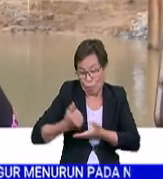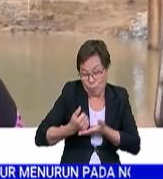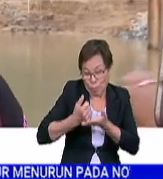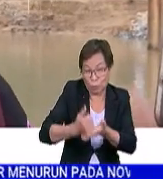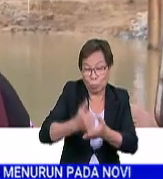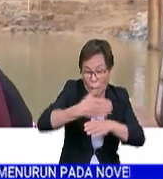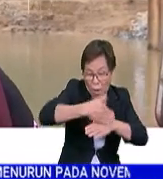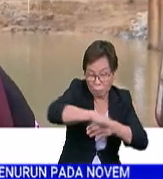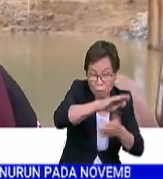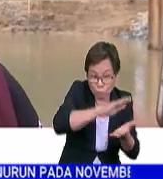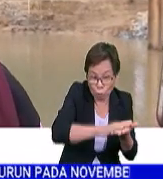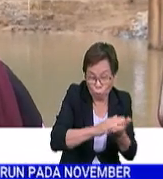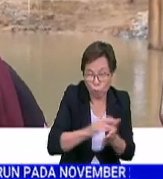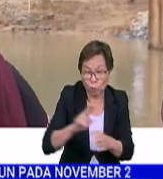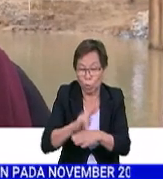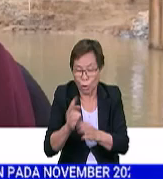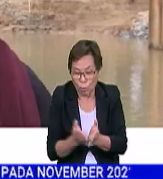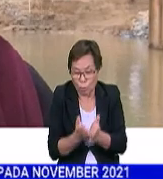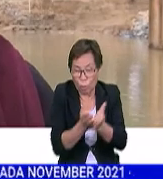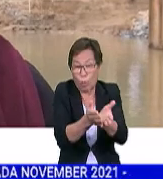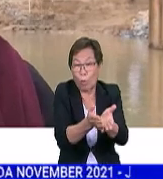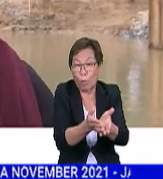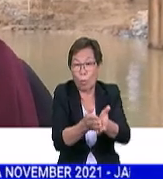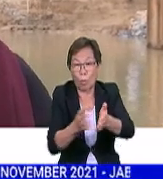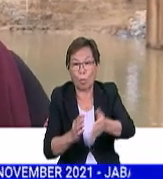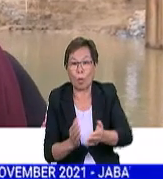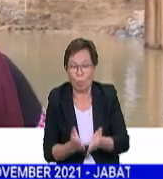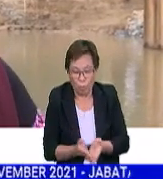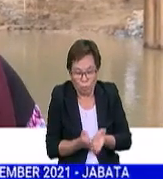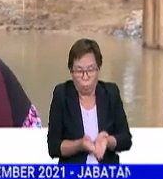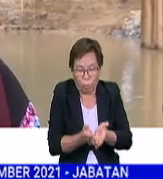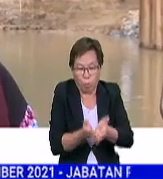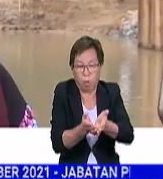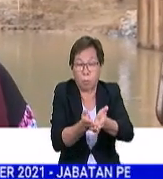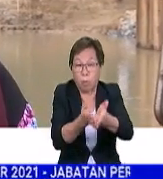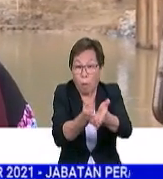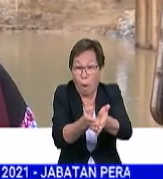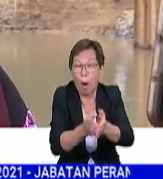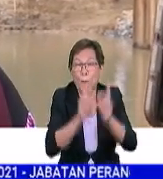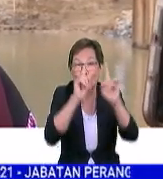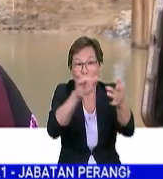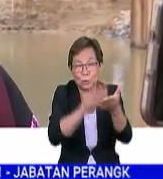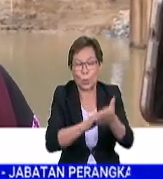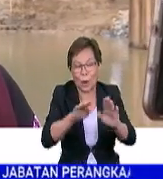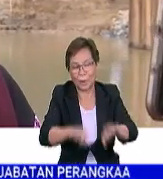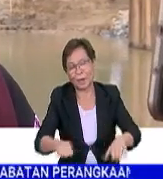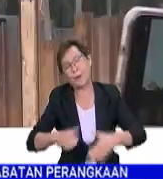bantu aku nek Ambon Aku berangkat ke sekolah dengan segera